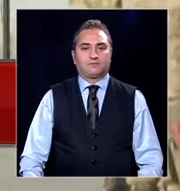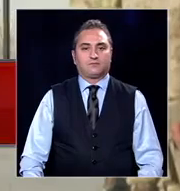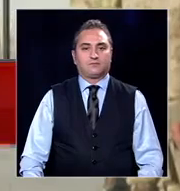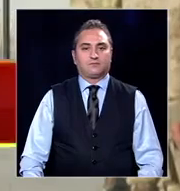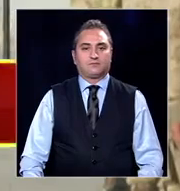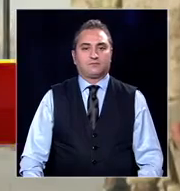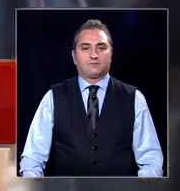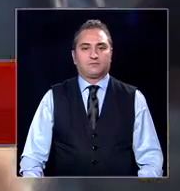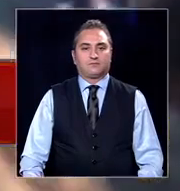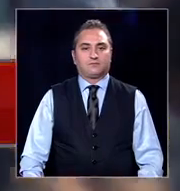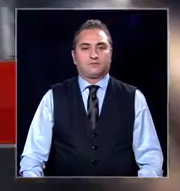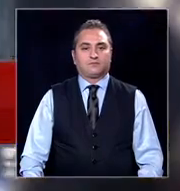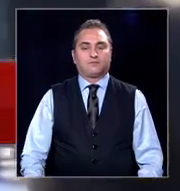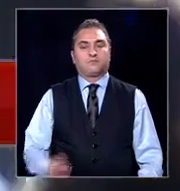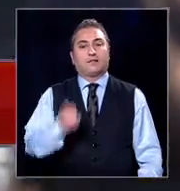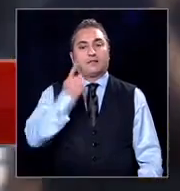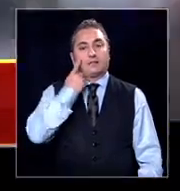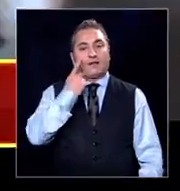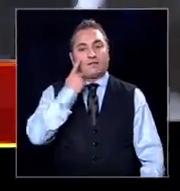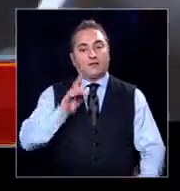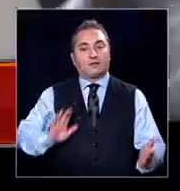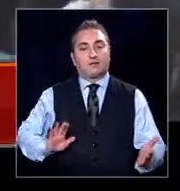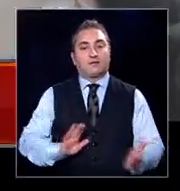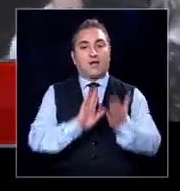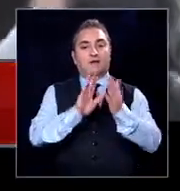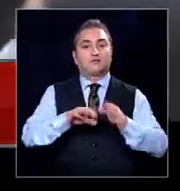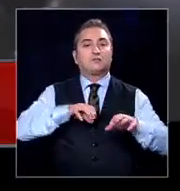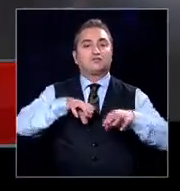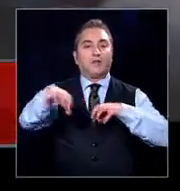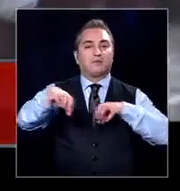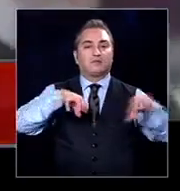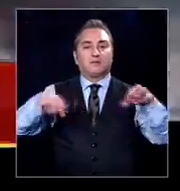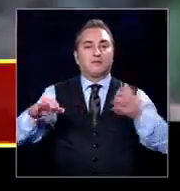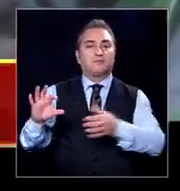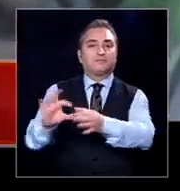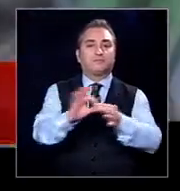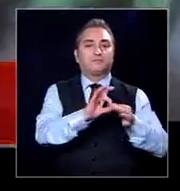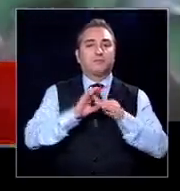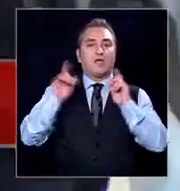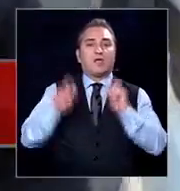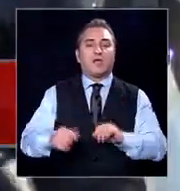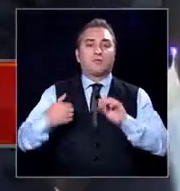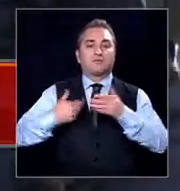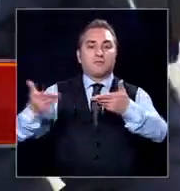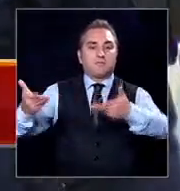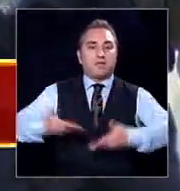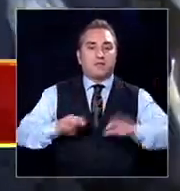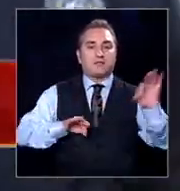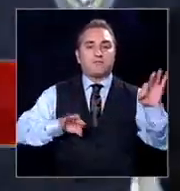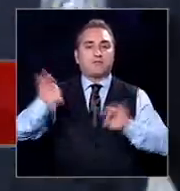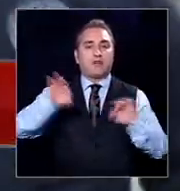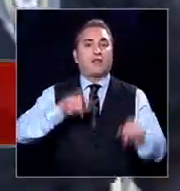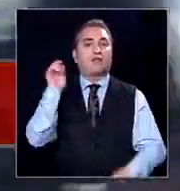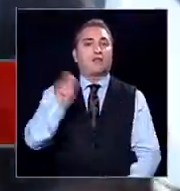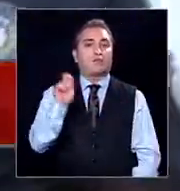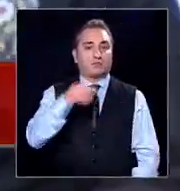ülkelerinden birisi olacağız. Devlete karşı çok cepheli bir tezgahla karşı karşıyayız dedi. Böyle meydan okudu. Boğaziçi